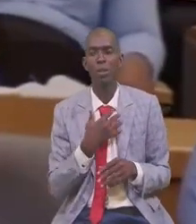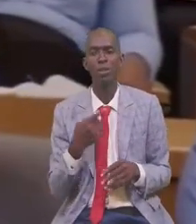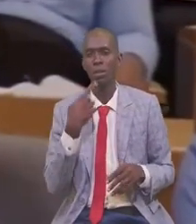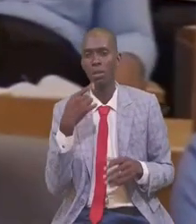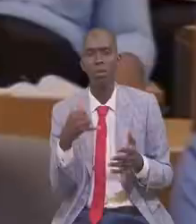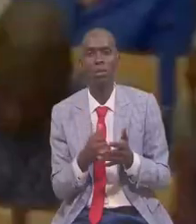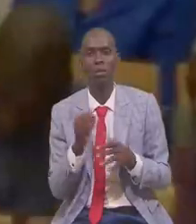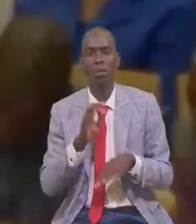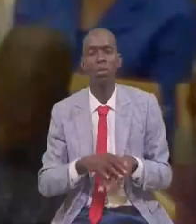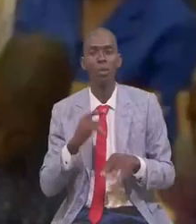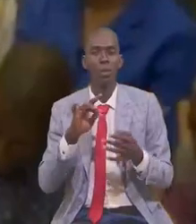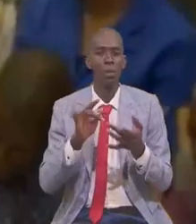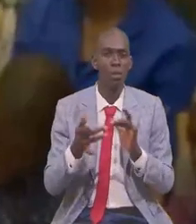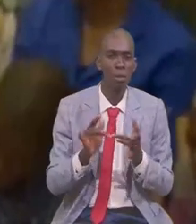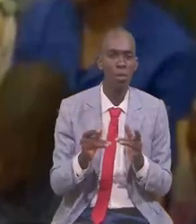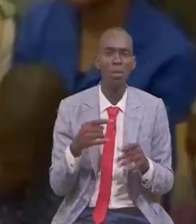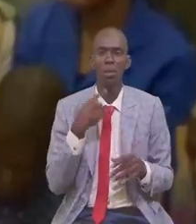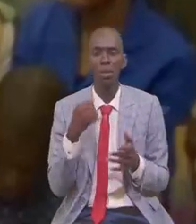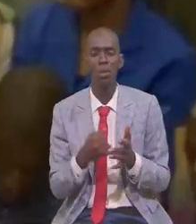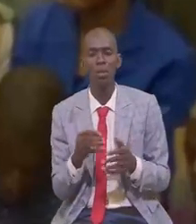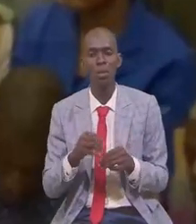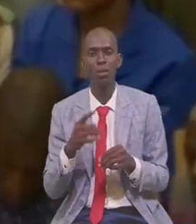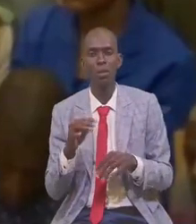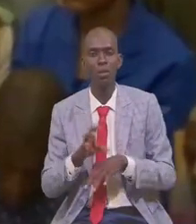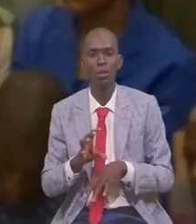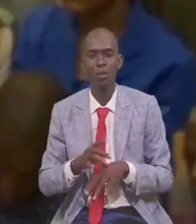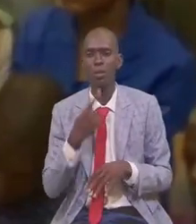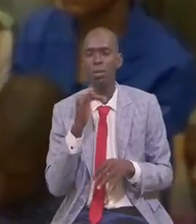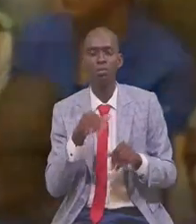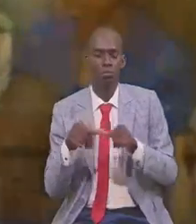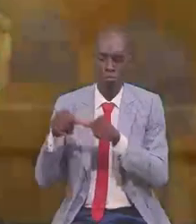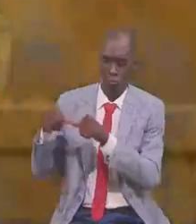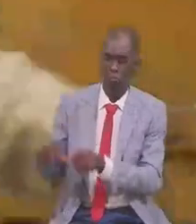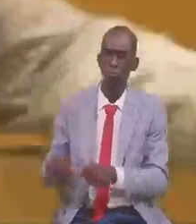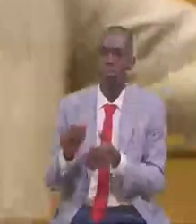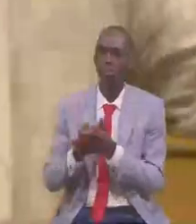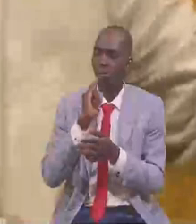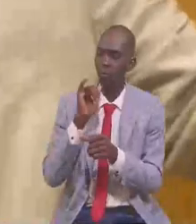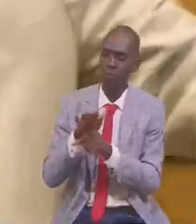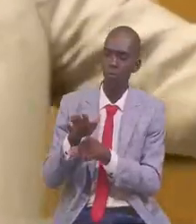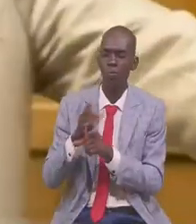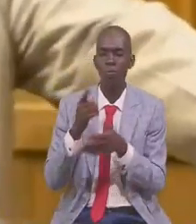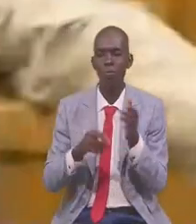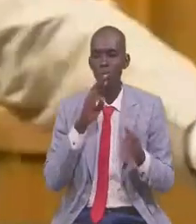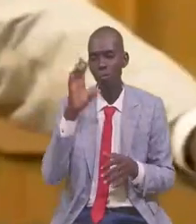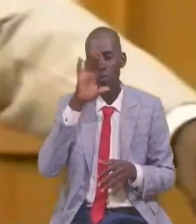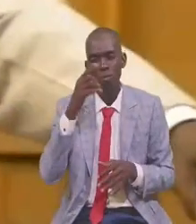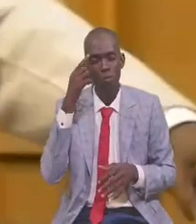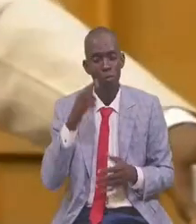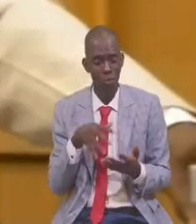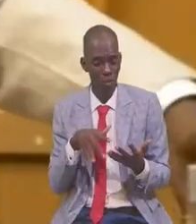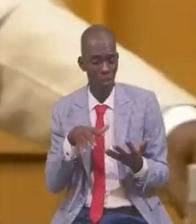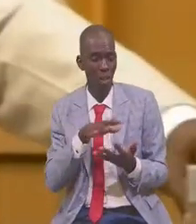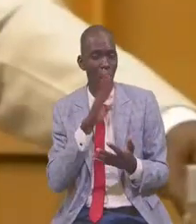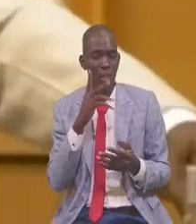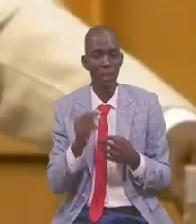te le dire dans ton assemblée locale. Reste. C'est assez, non? Qu'est-ce que tu cherches encore? Ce sont des tentations qui surviennent. Et